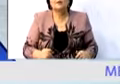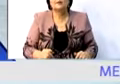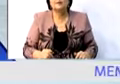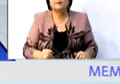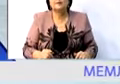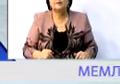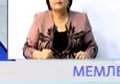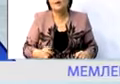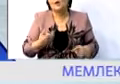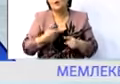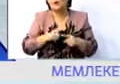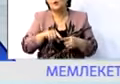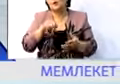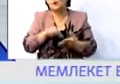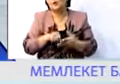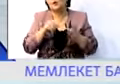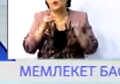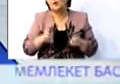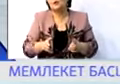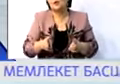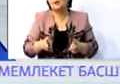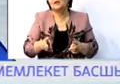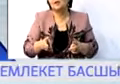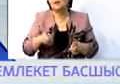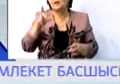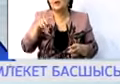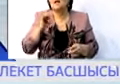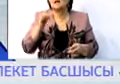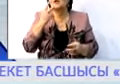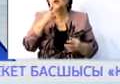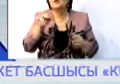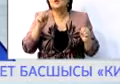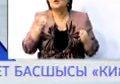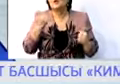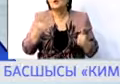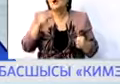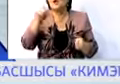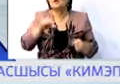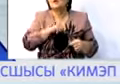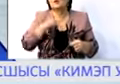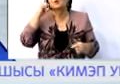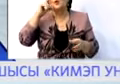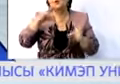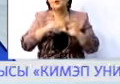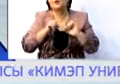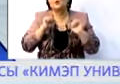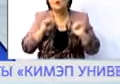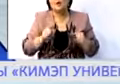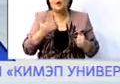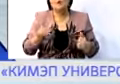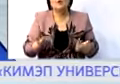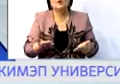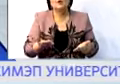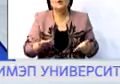жаңағы сол дертке ұшыраған персонаждардың тарихын көруге болады. Содан қарап адам өзіне бір ой түйіндеуге болады. Мына